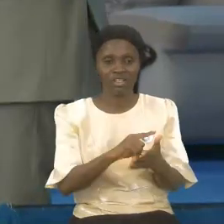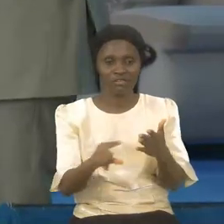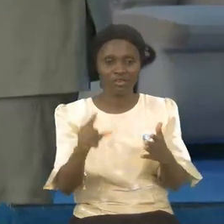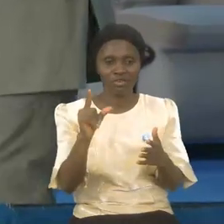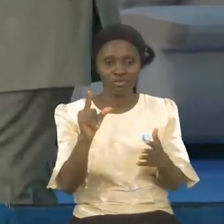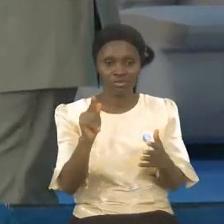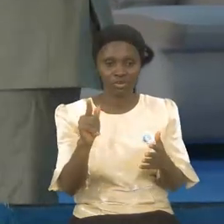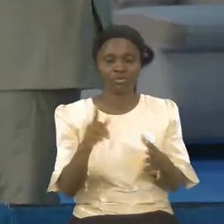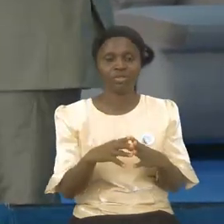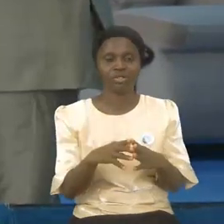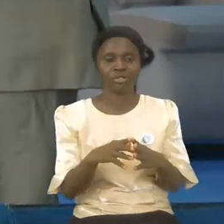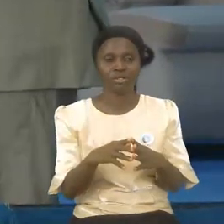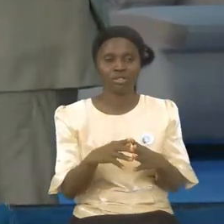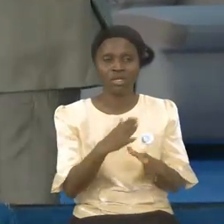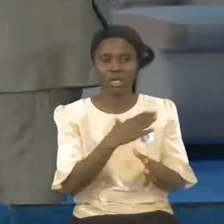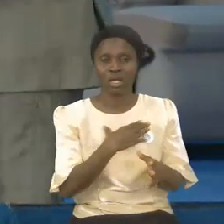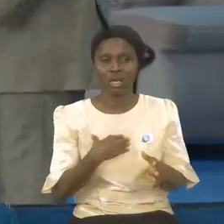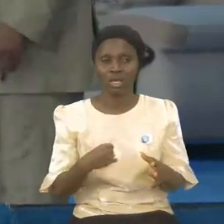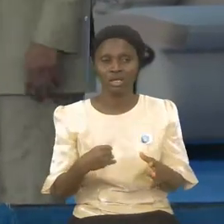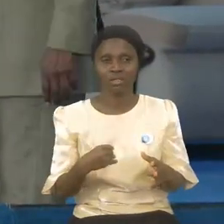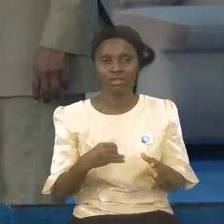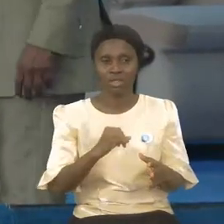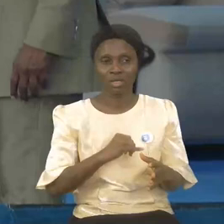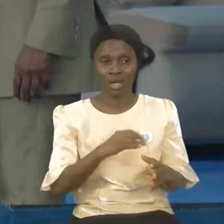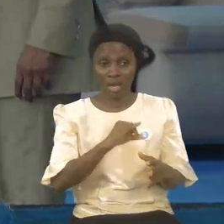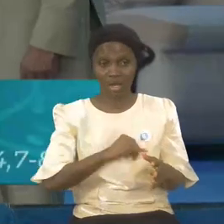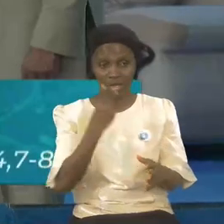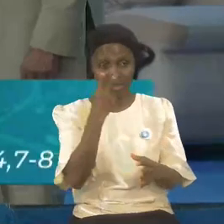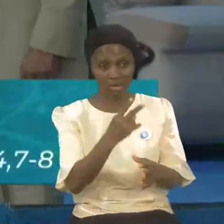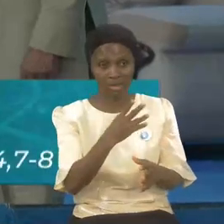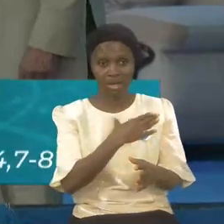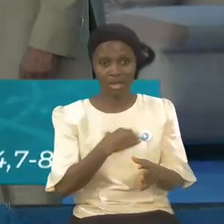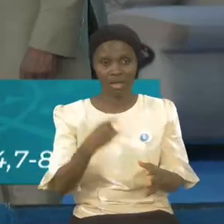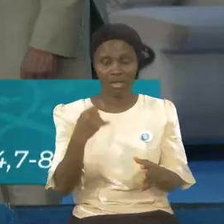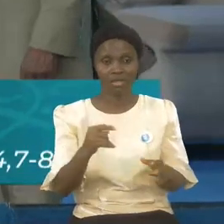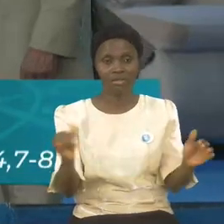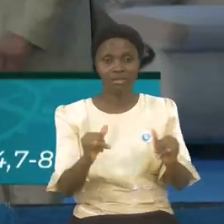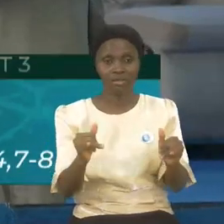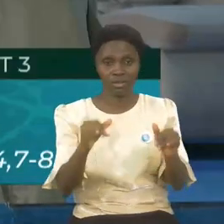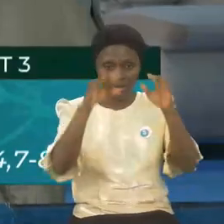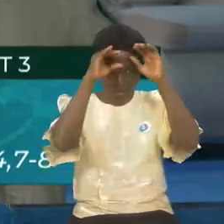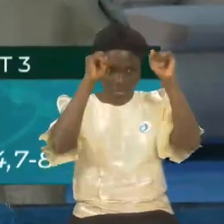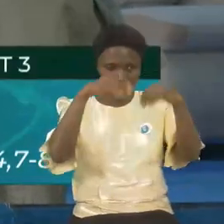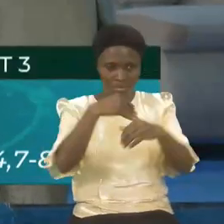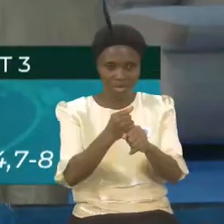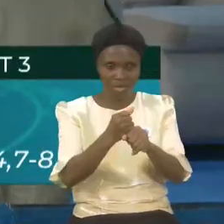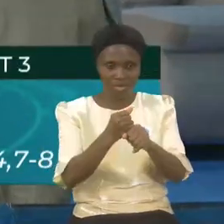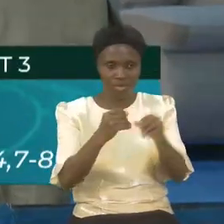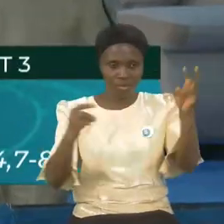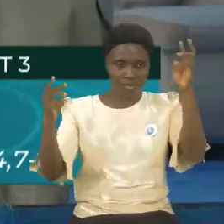verset 21 je vis cette école fait la guerre